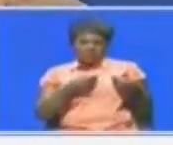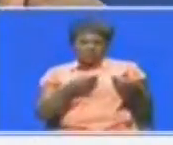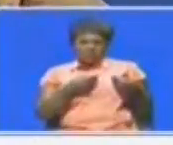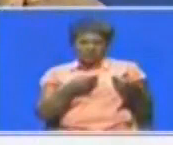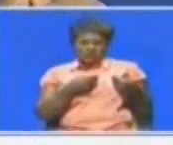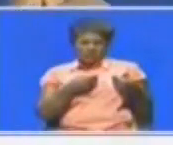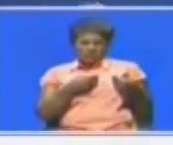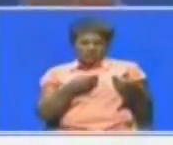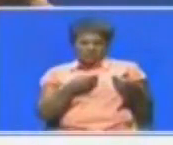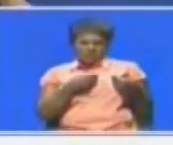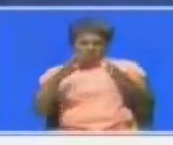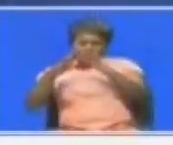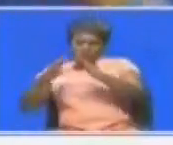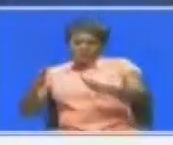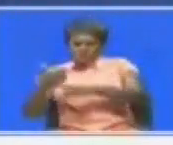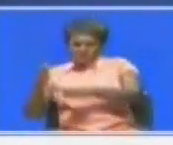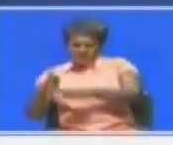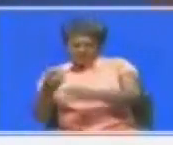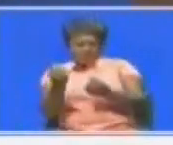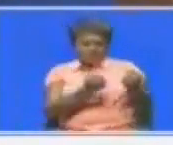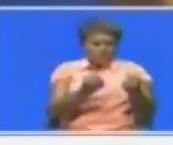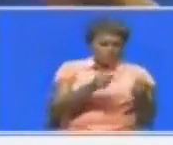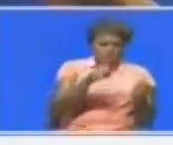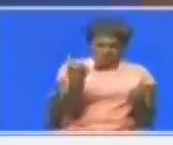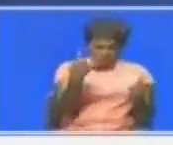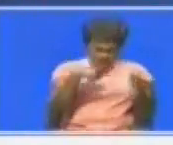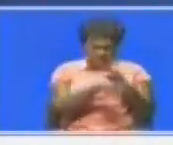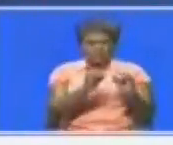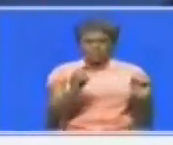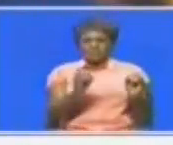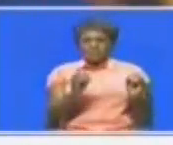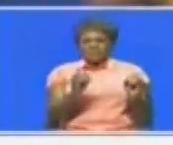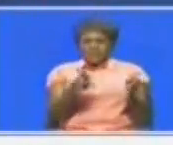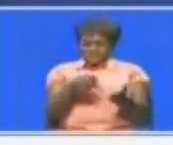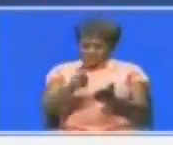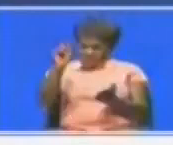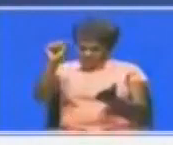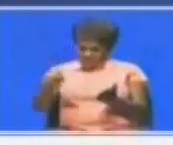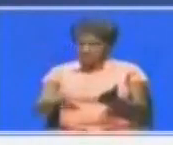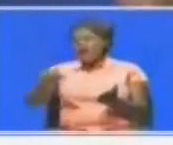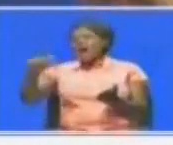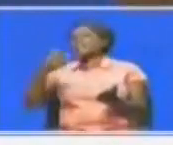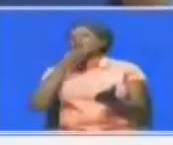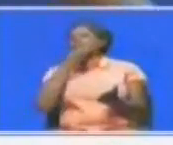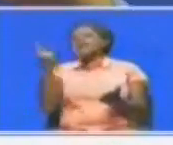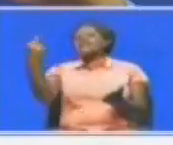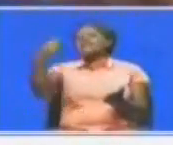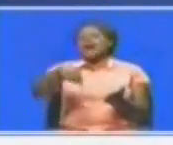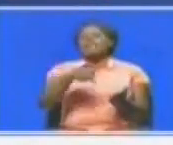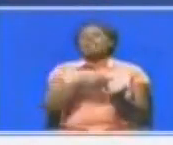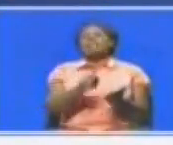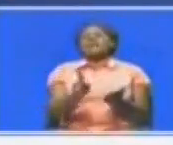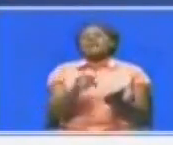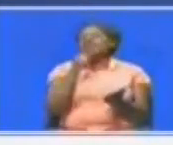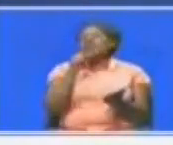kando. Unasikia wakulipa nyumba, wakununua gari, sio wewe ndio unaingia kwa ile nyumba peke yako. Hata kama unailipia, kuna mwanaume mwingine pia anailipia. Kwa